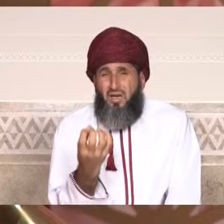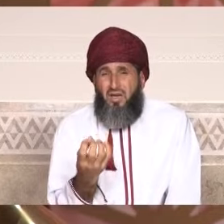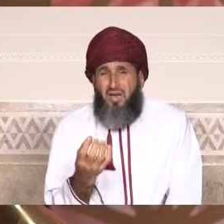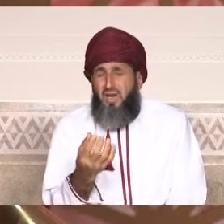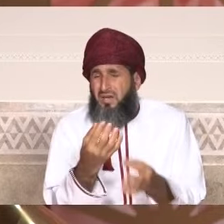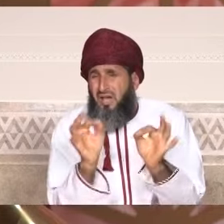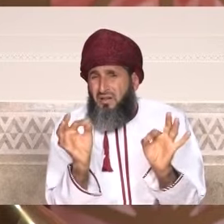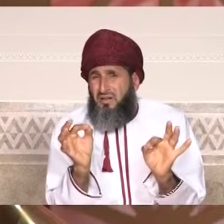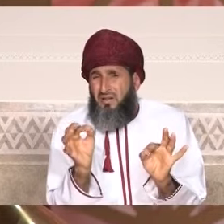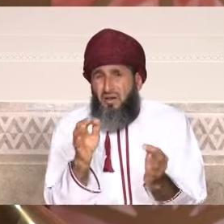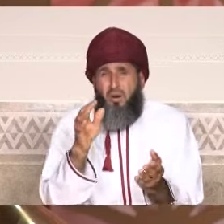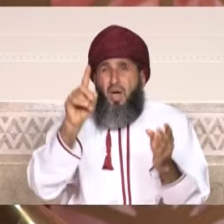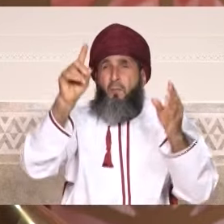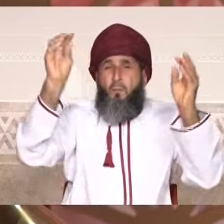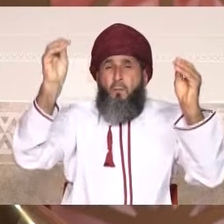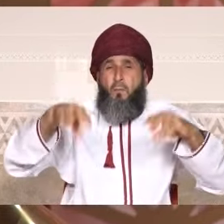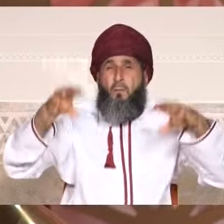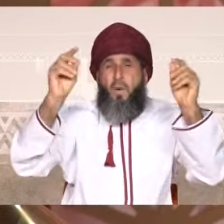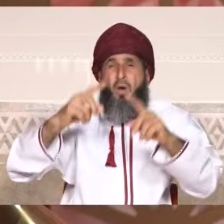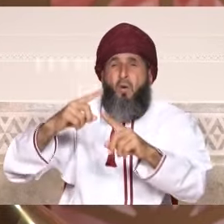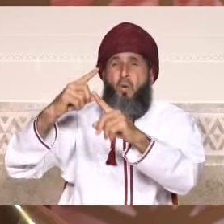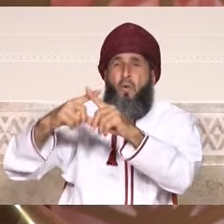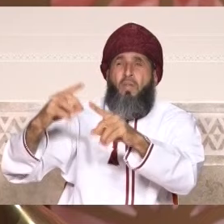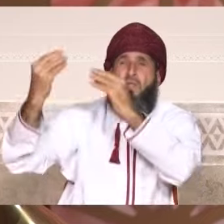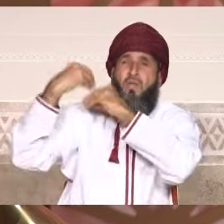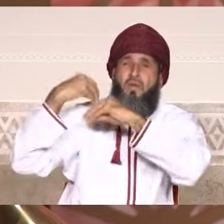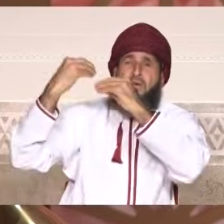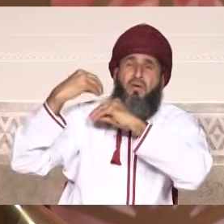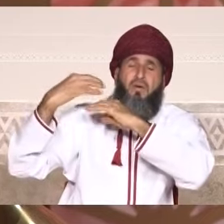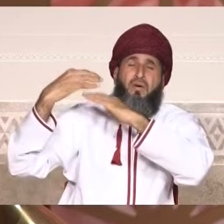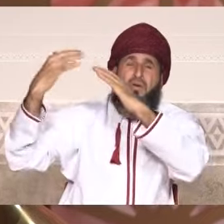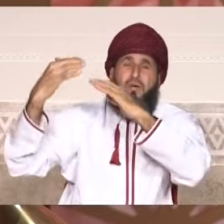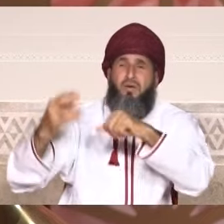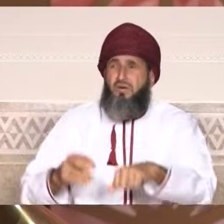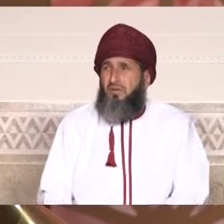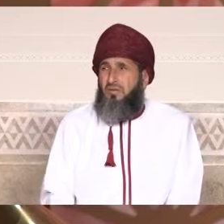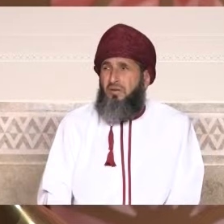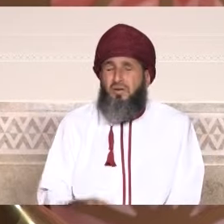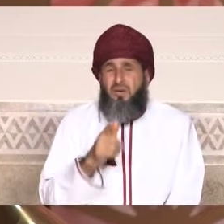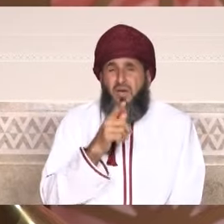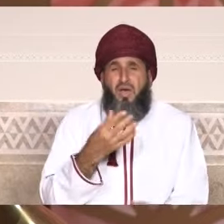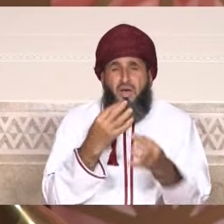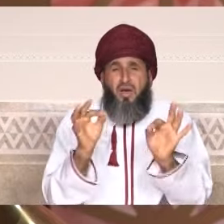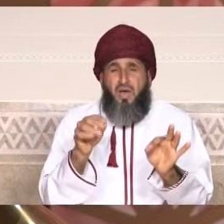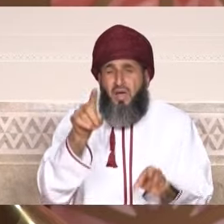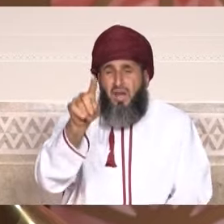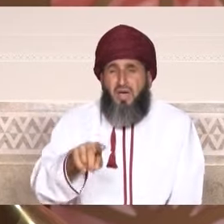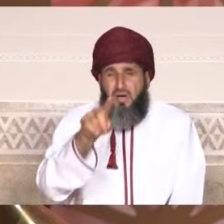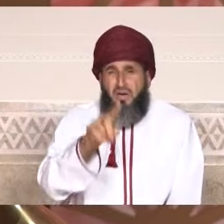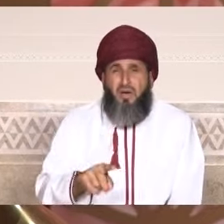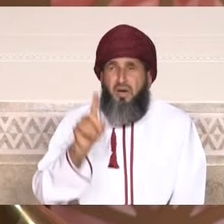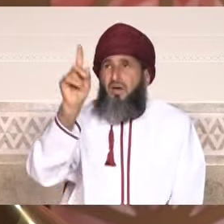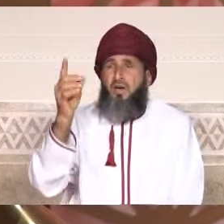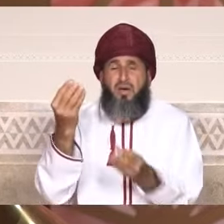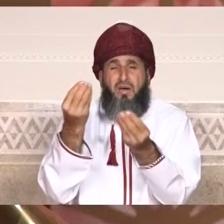كلها مباركة تضاعف فيها الأجور، وكل هذه الأيام وأن كل هذه الأيام أودع